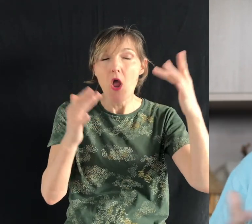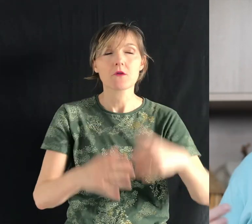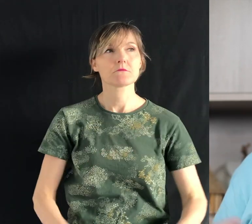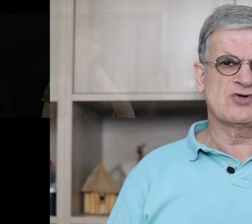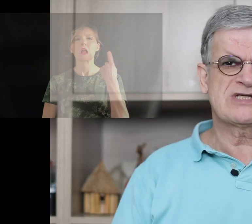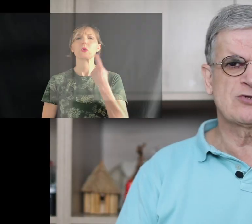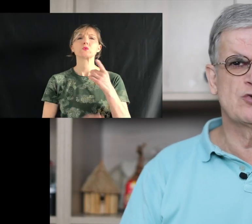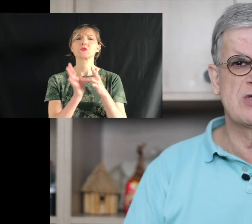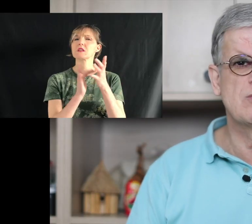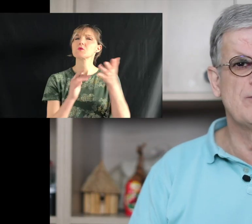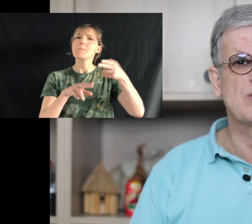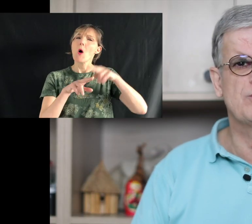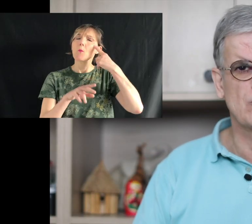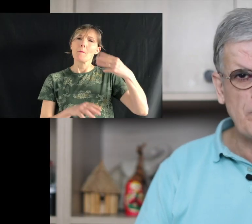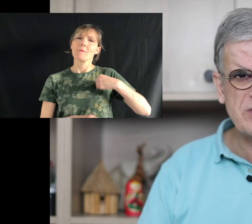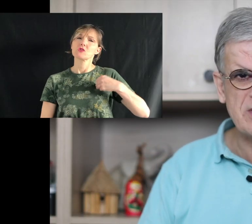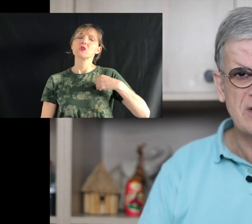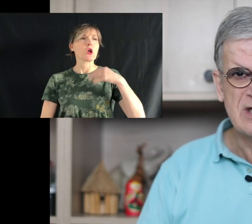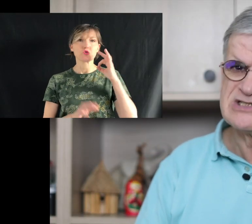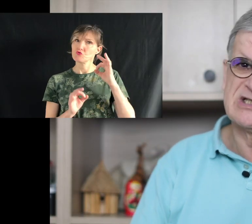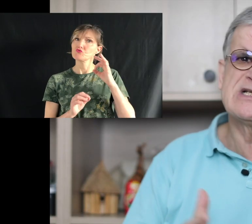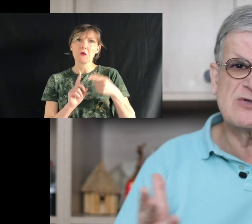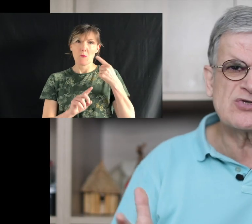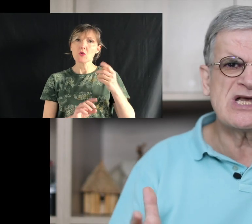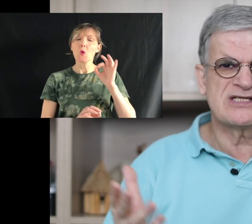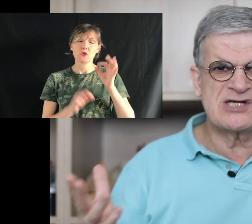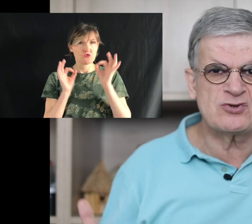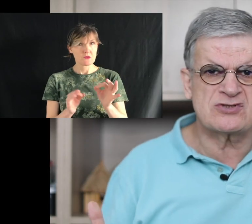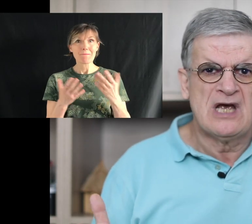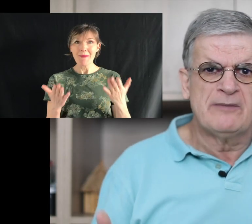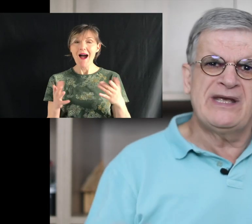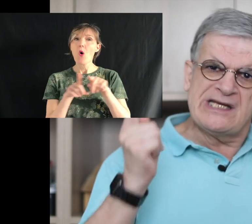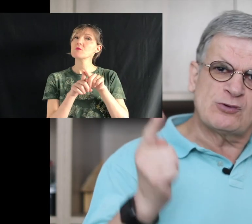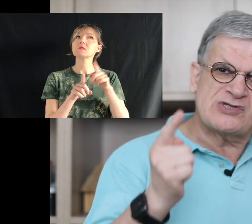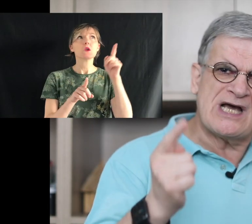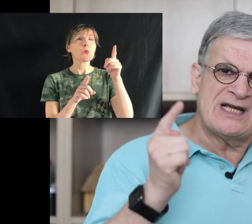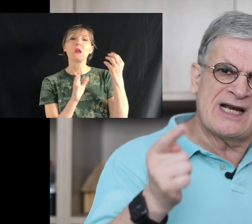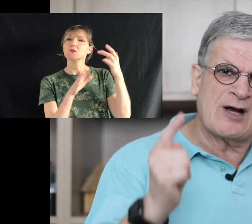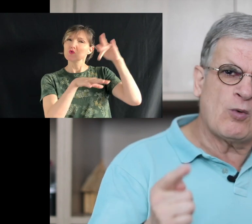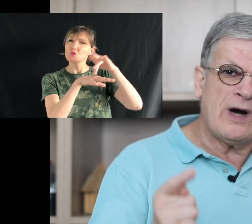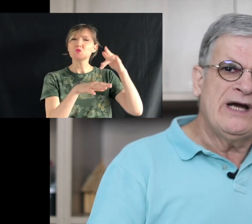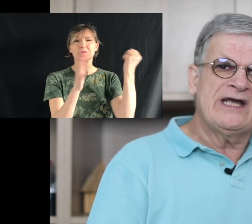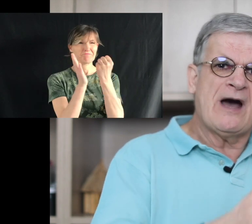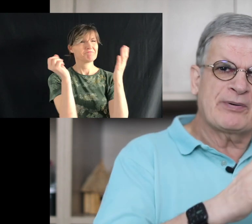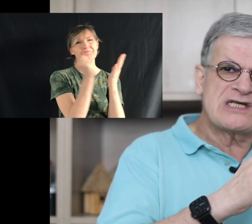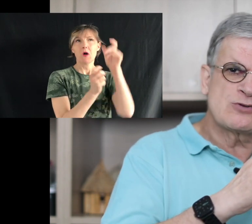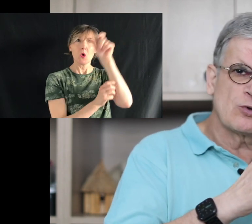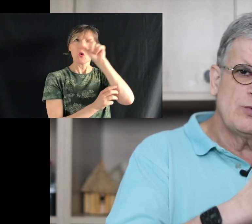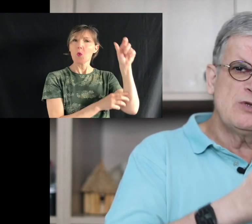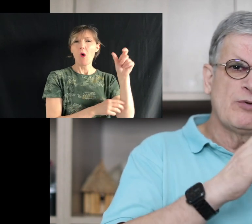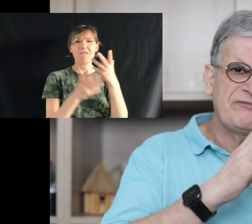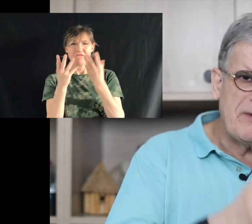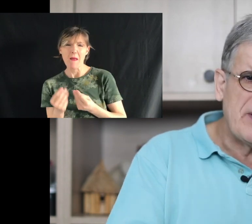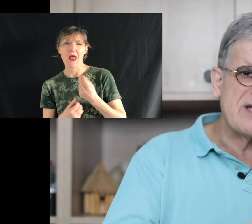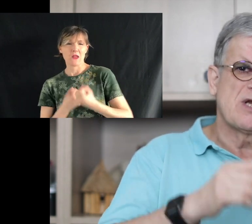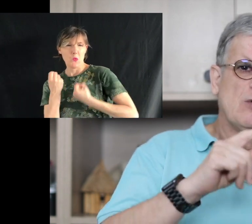Nous disons sans cesse que Jésus est mort pour nos péchés. C'est l'essentiel et c'est juste. Mais il est aussi allé à la croix et a pris sur